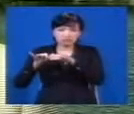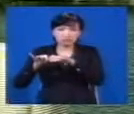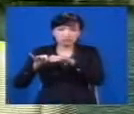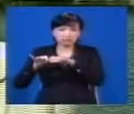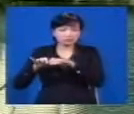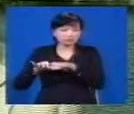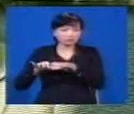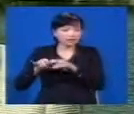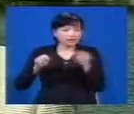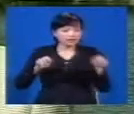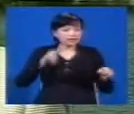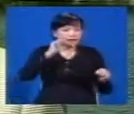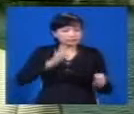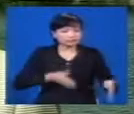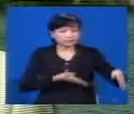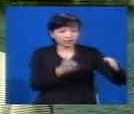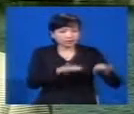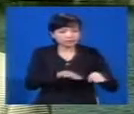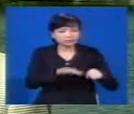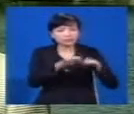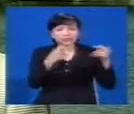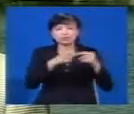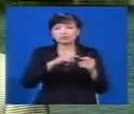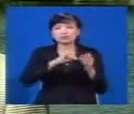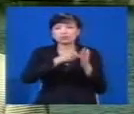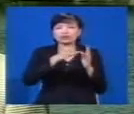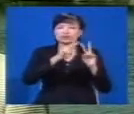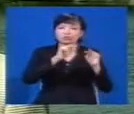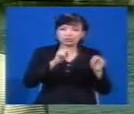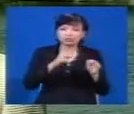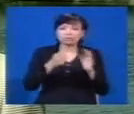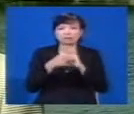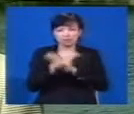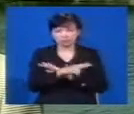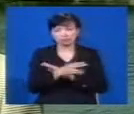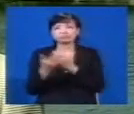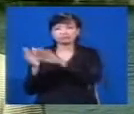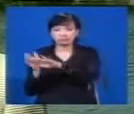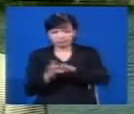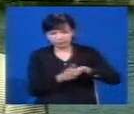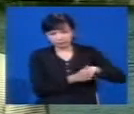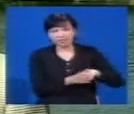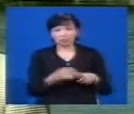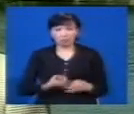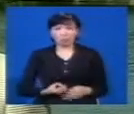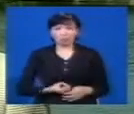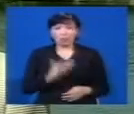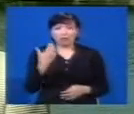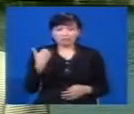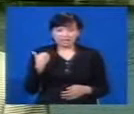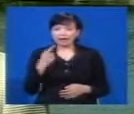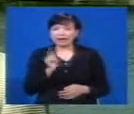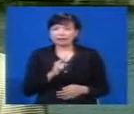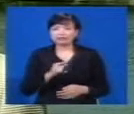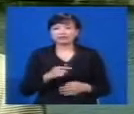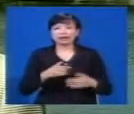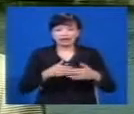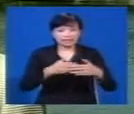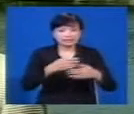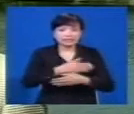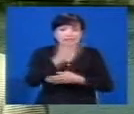สั้นๆนะครับที่ตกใจกันมากๆก็คือที่เขื่อนลำพระเพลิงกับเขื่อนลำนางรองนะฮะเขื่อนลำพระเ